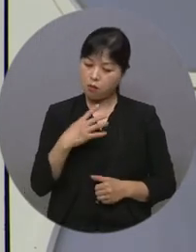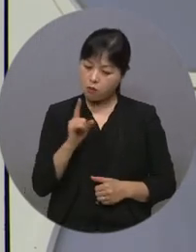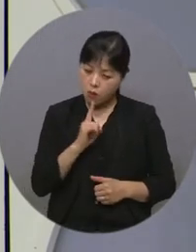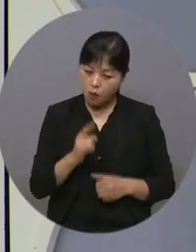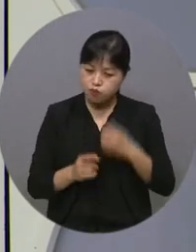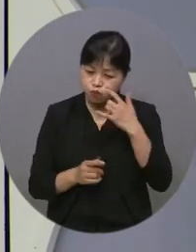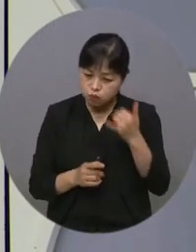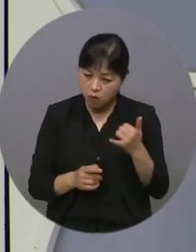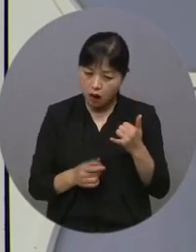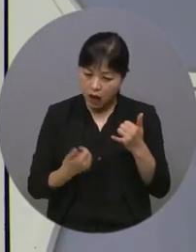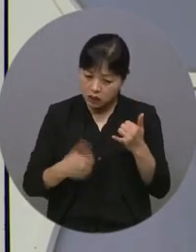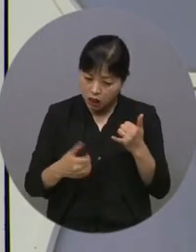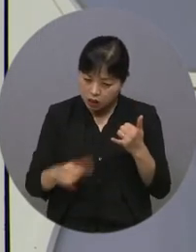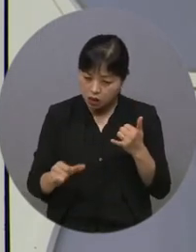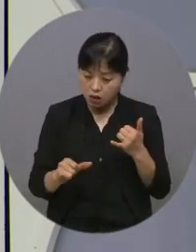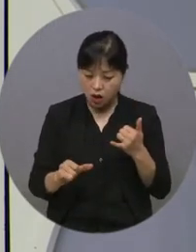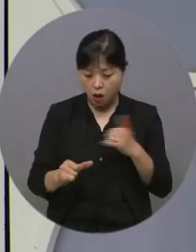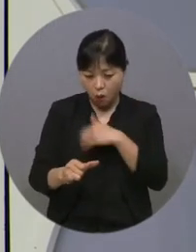모르겠으나,